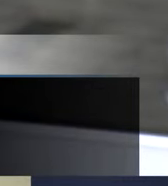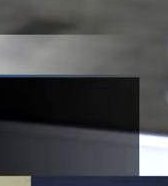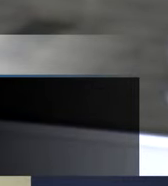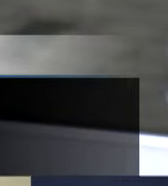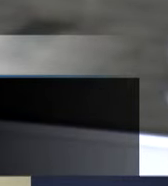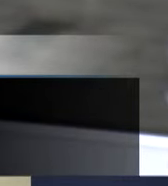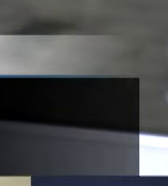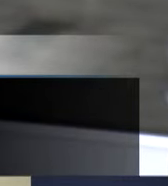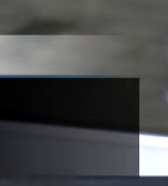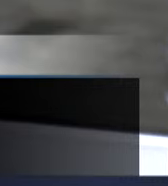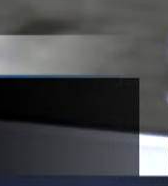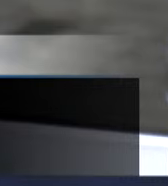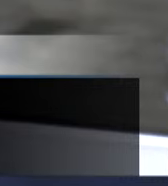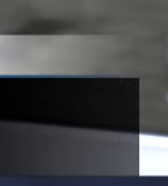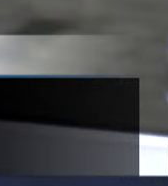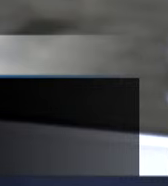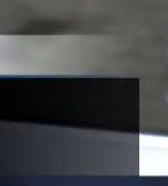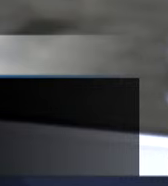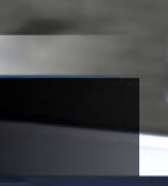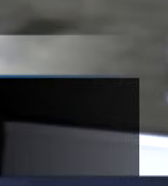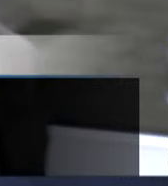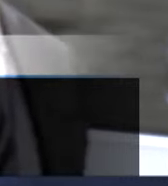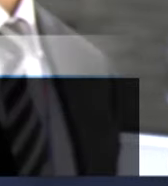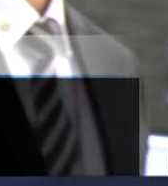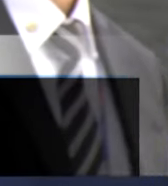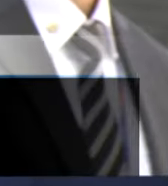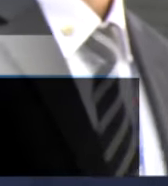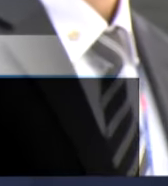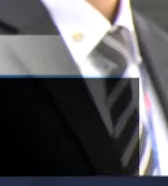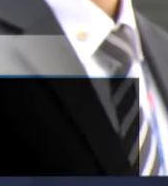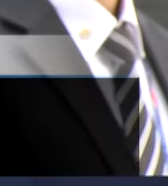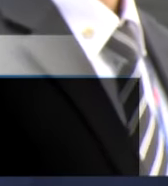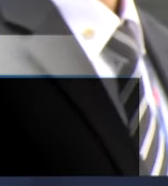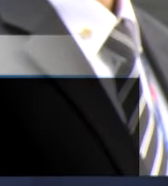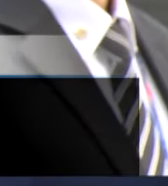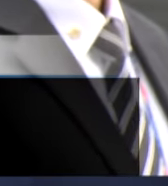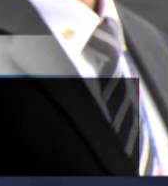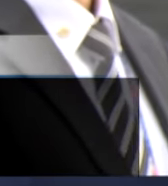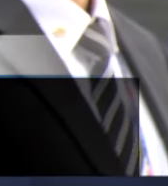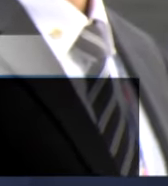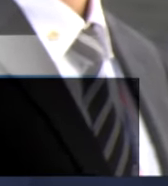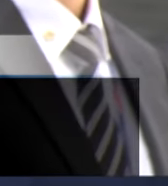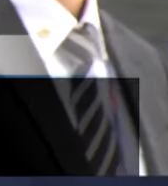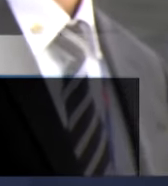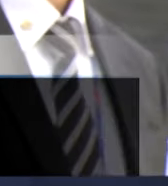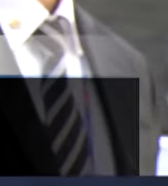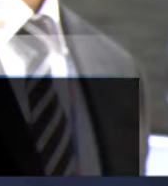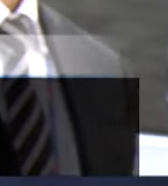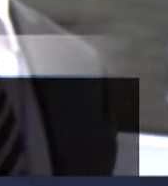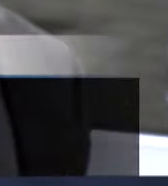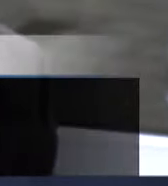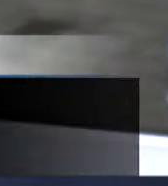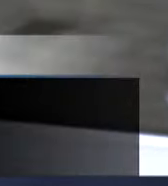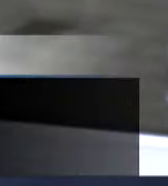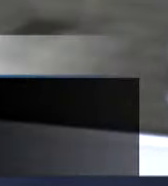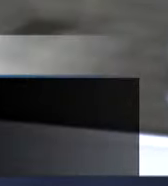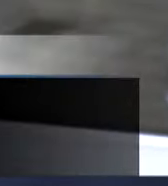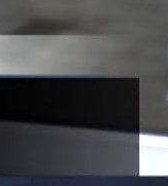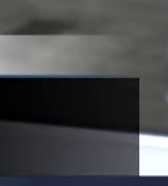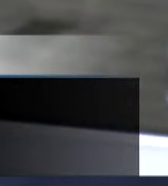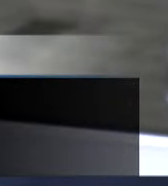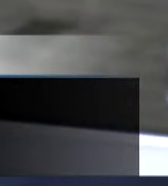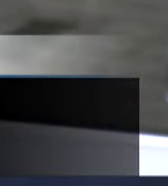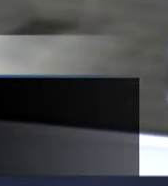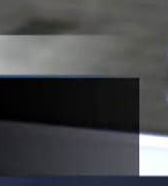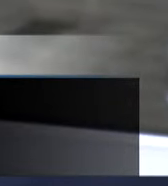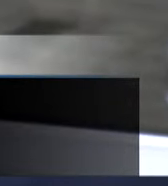모자라서 파틀막까지 일삼는 바람에 피로 일궈낸 모범적인 민주국가는